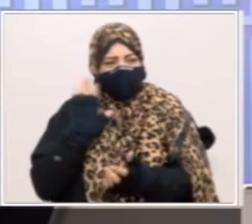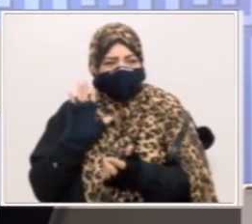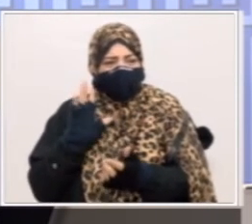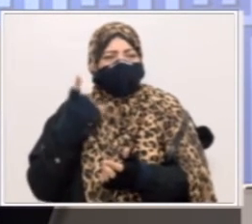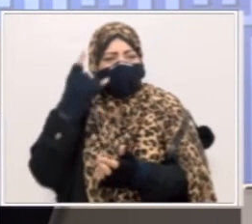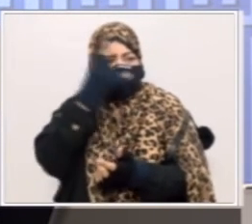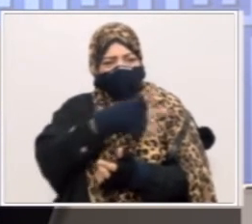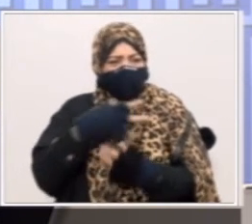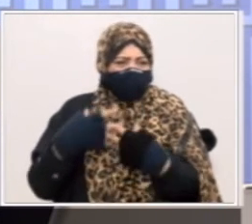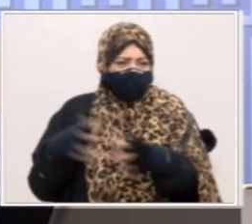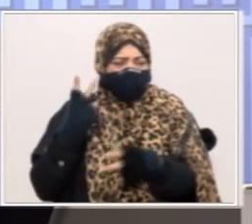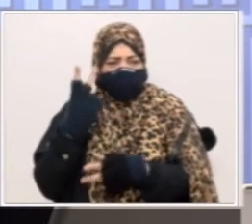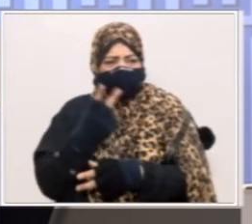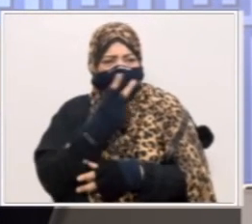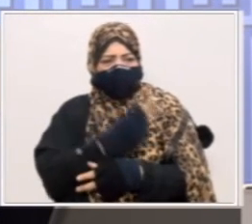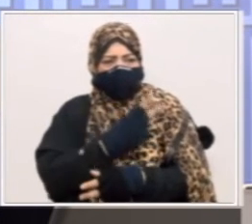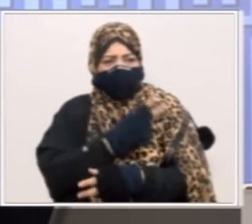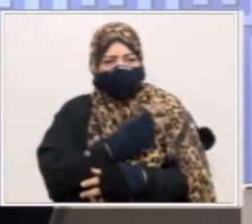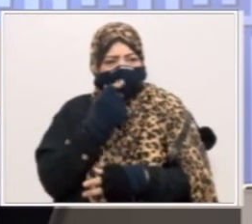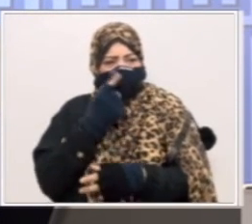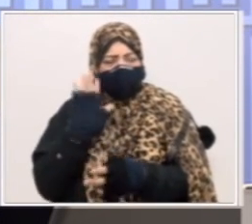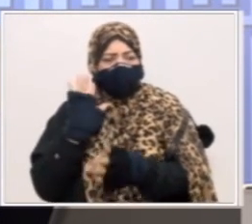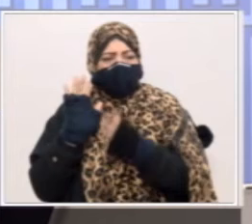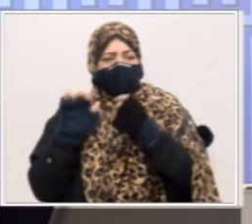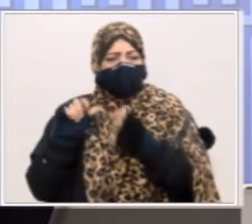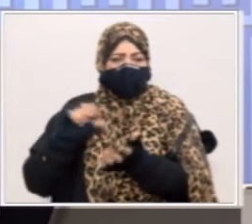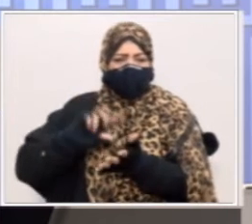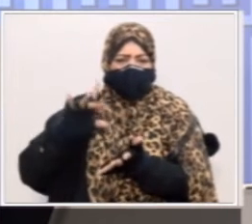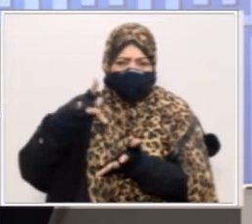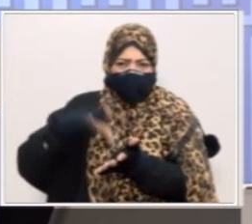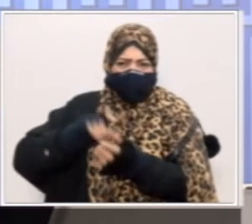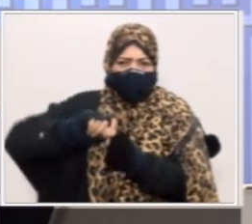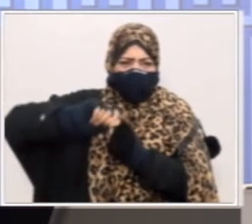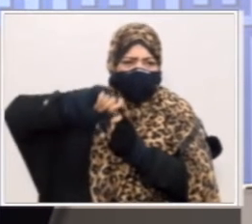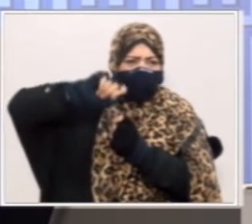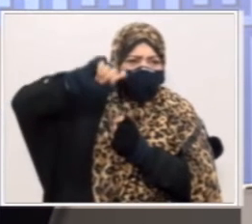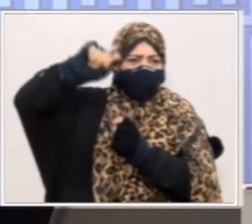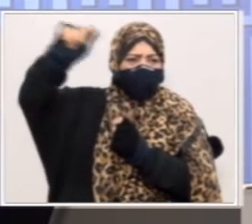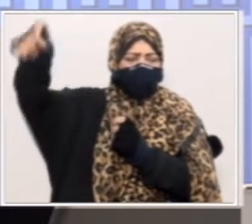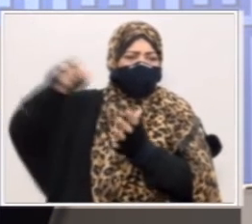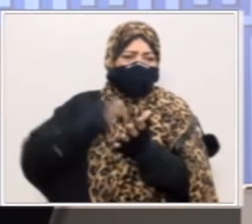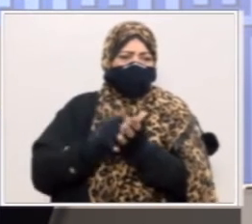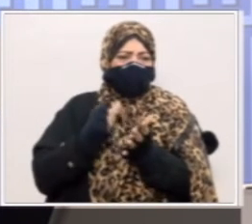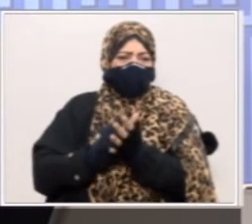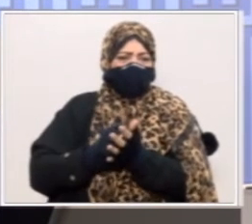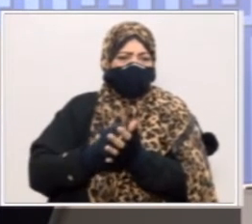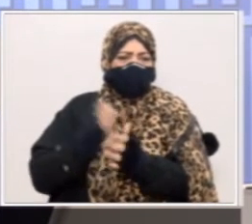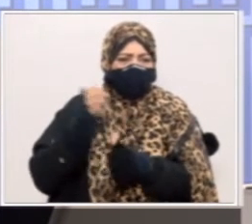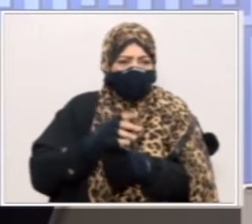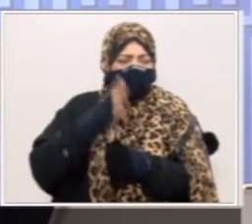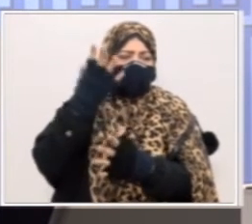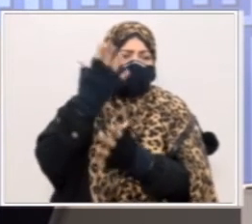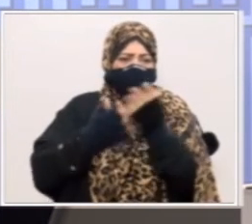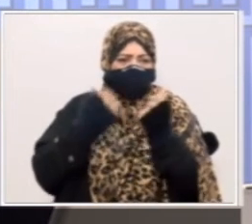ببلدة ويسكن فيها وله فيها بيت وزوجة وأهل، فإنه إن نزل في تلك